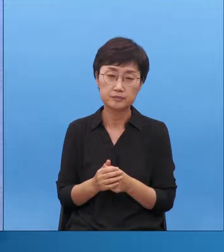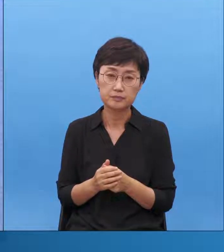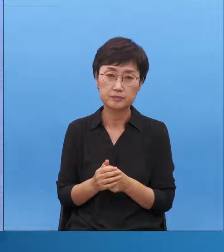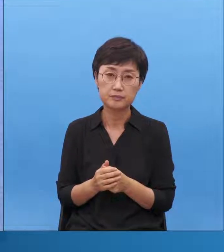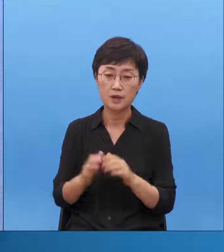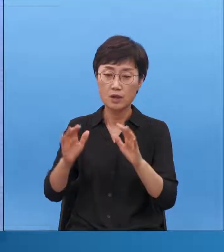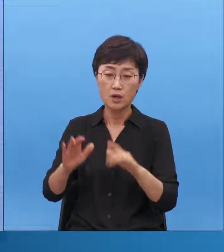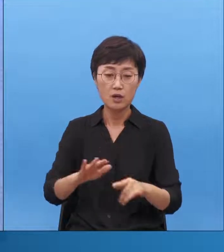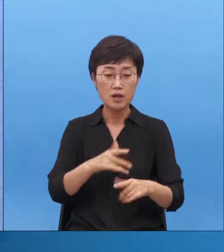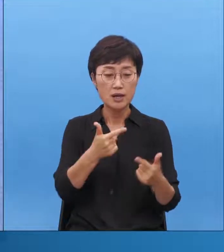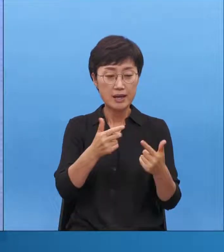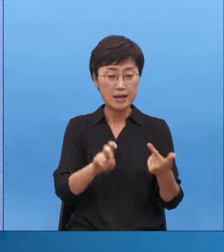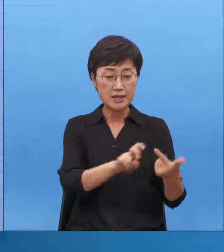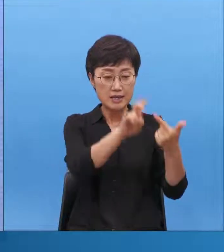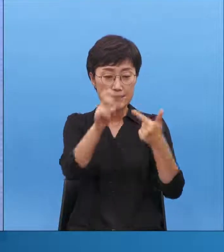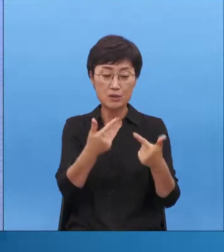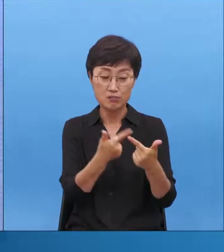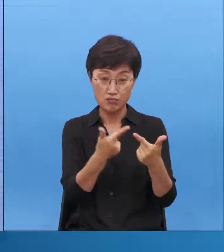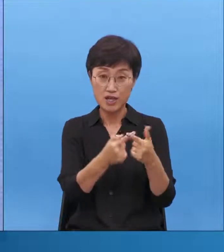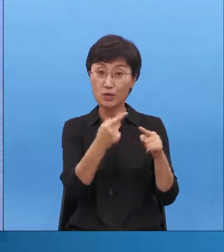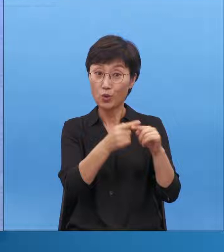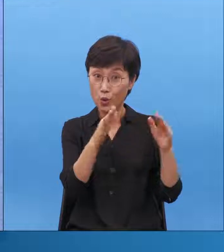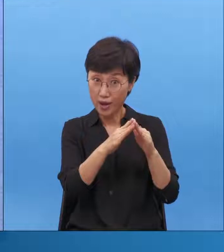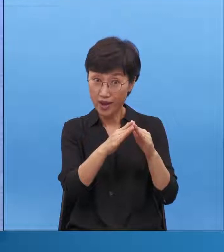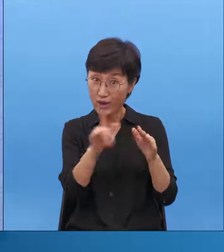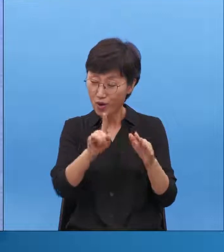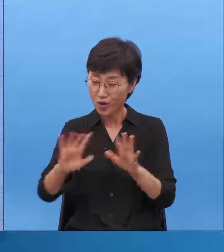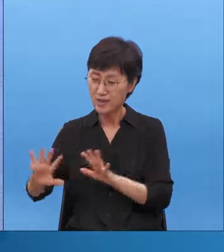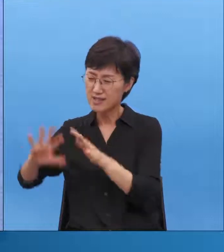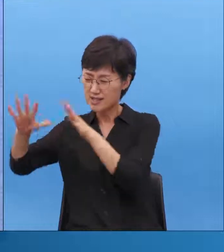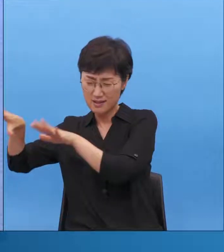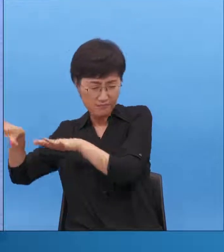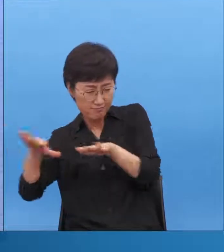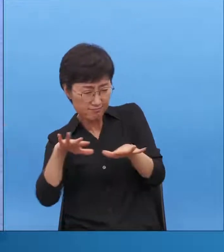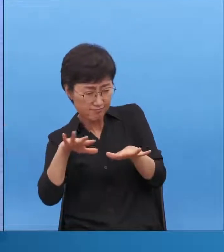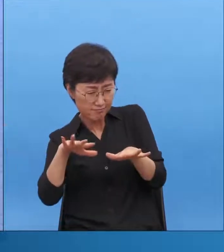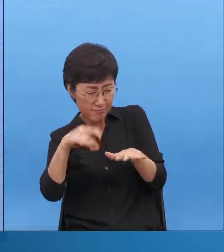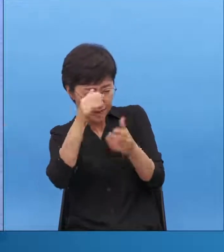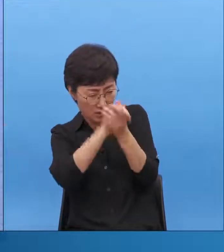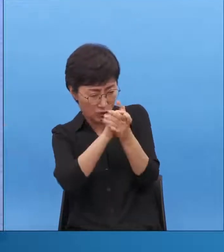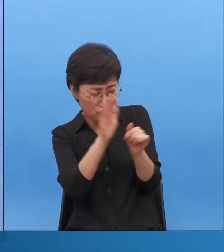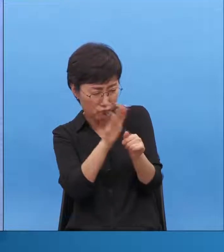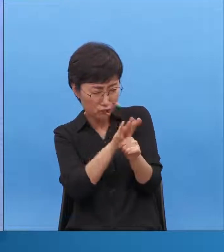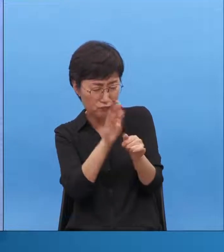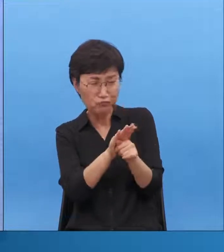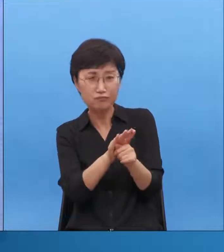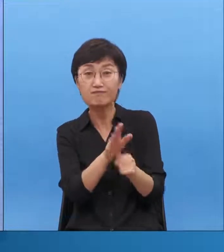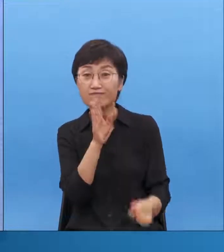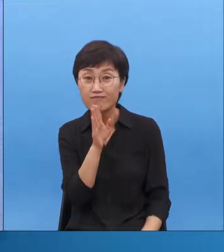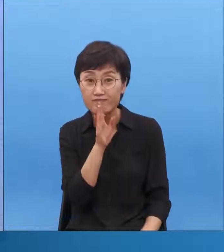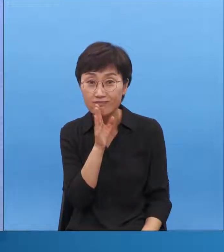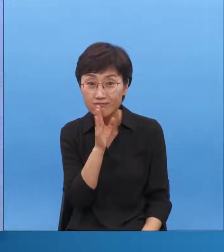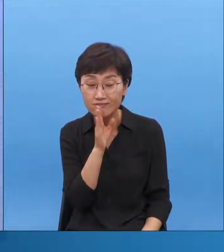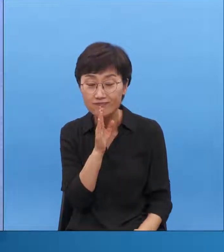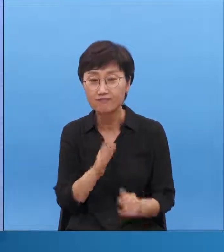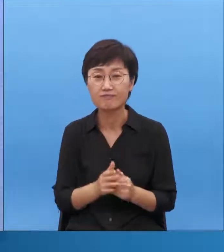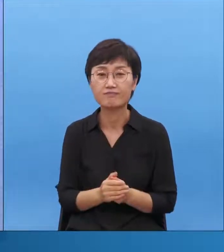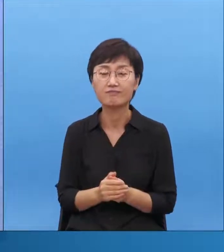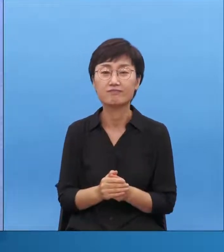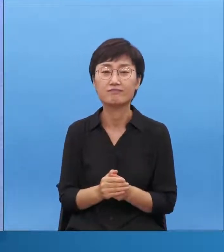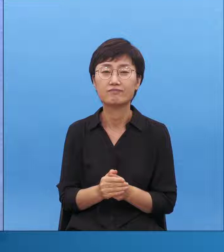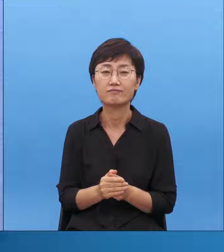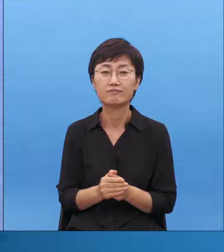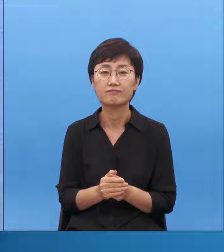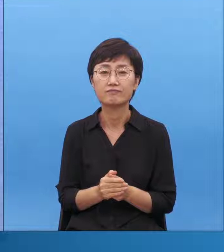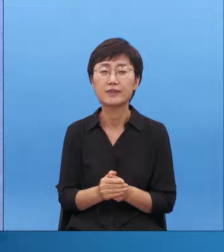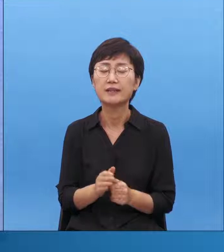있는 교회입니다. This is a church that the entire 아셔야 world is 됩니다. praying for. You must know this. 그러고요, 진짜 복음 깨닫고